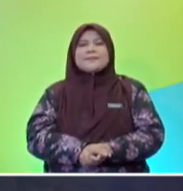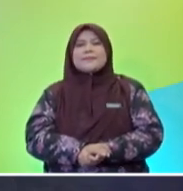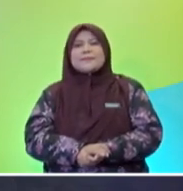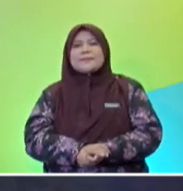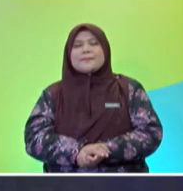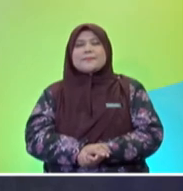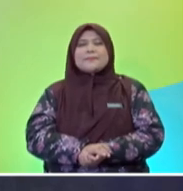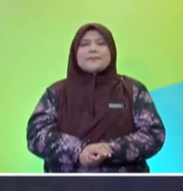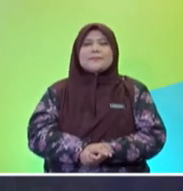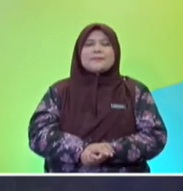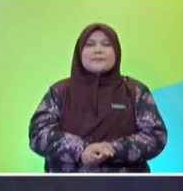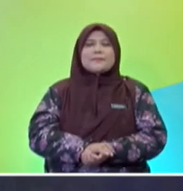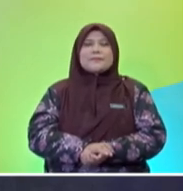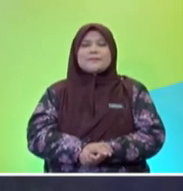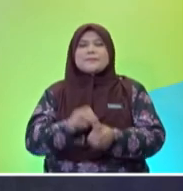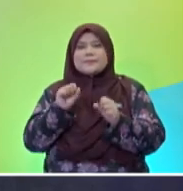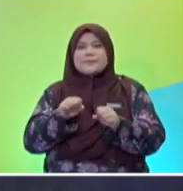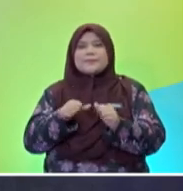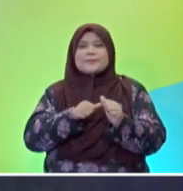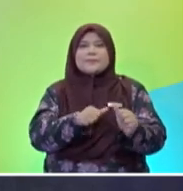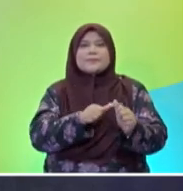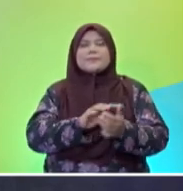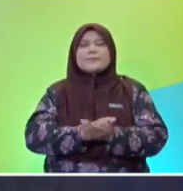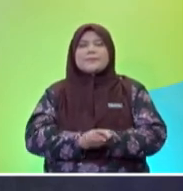kawan-kawan di rumah aku nyanyi sama-sama ya